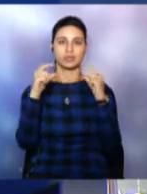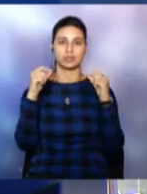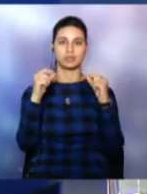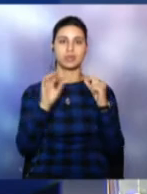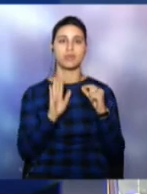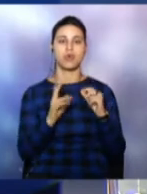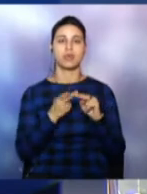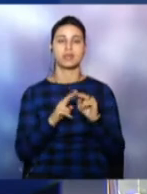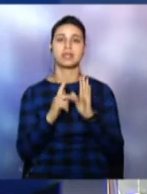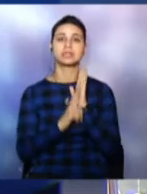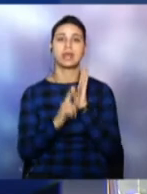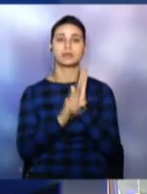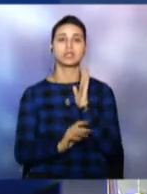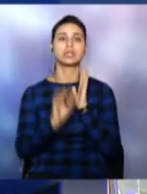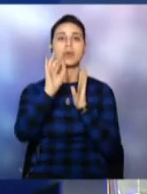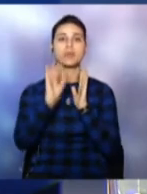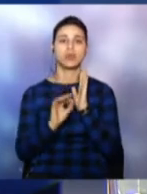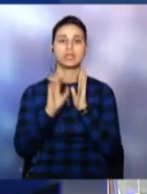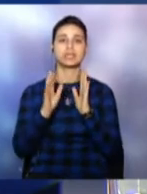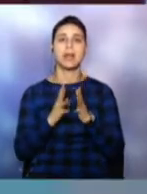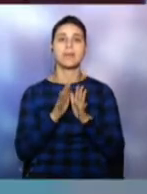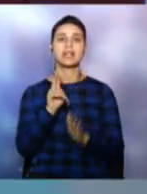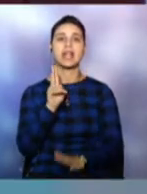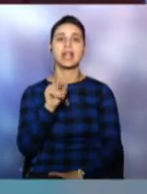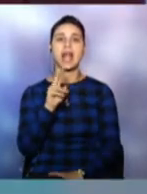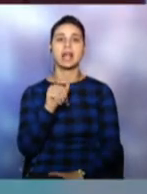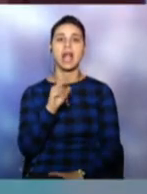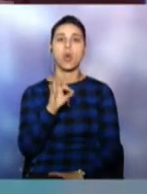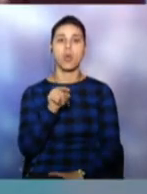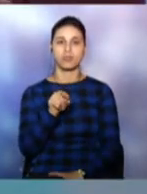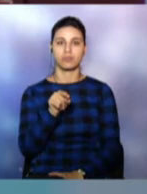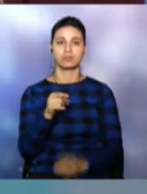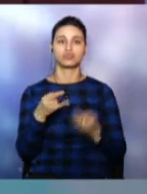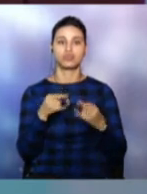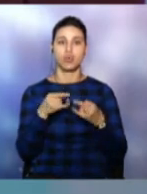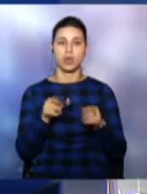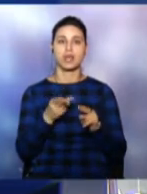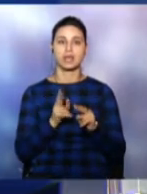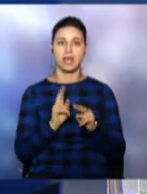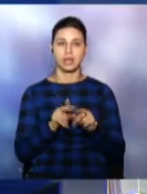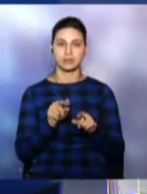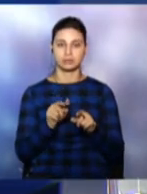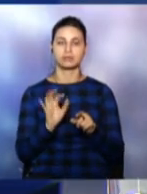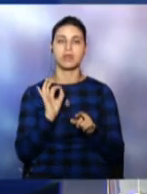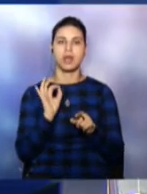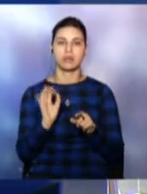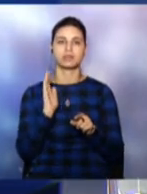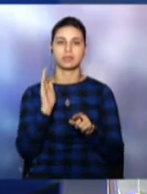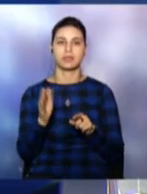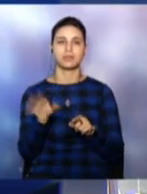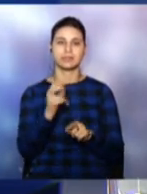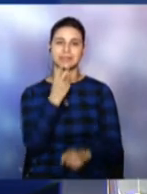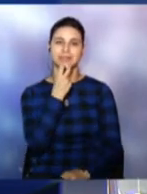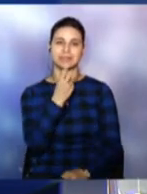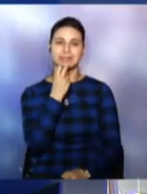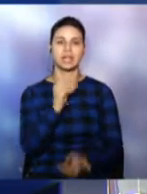მართკუთხედი, 70% და მეტი კაკაო შემცველობის შემთხვევაში. ეს დოზა ითვლება ოპტიმალურად. თქვენ გაგეცინებათ